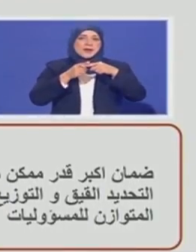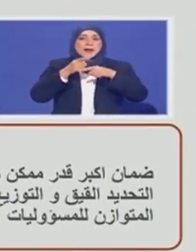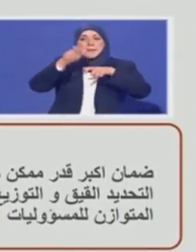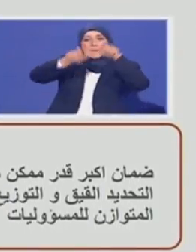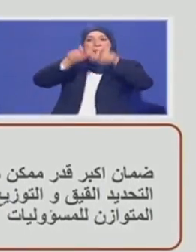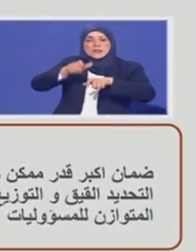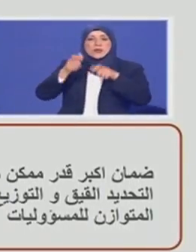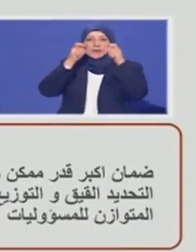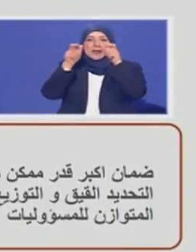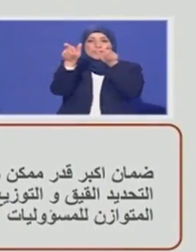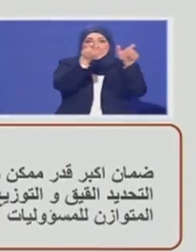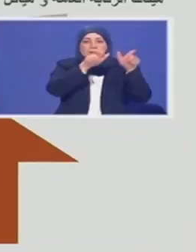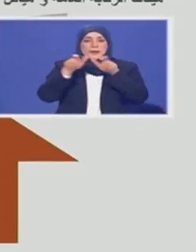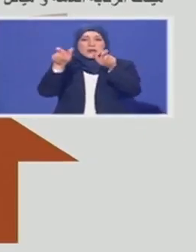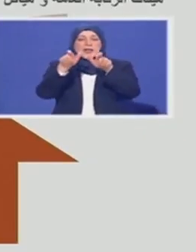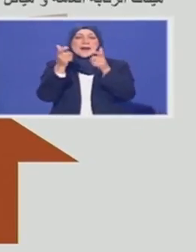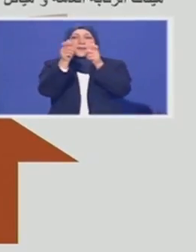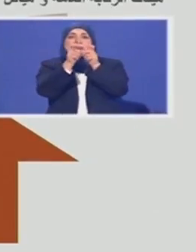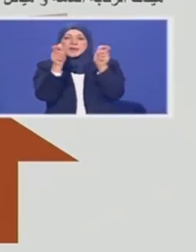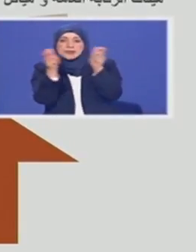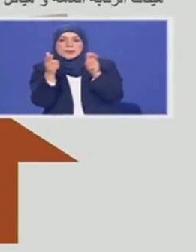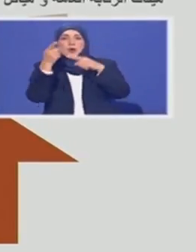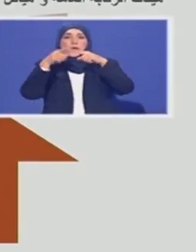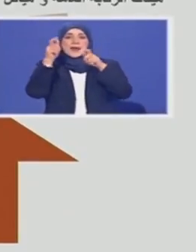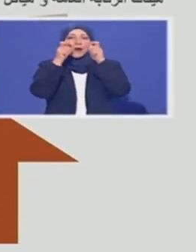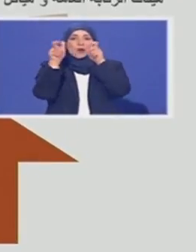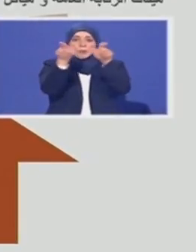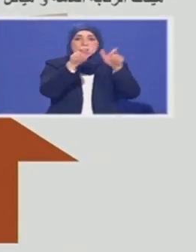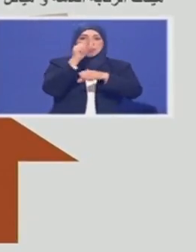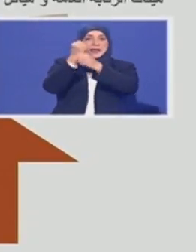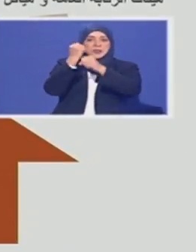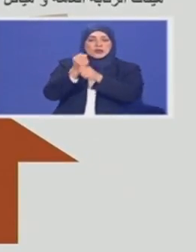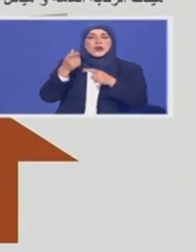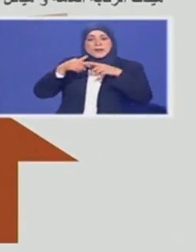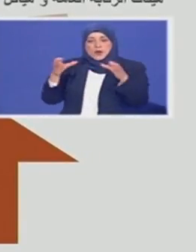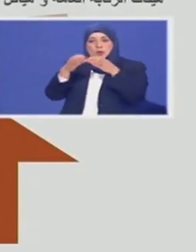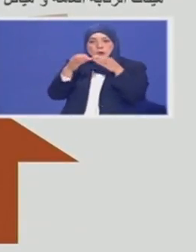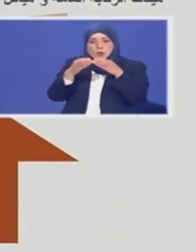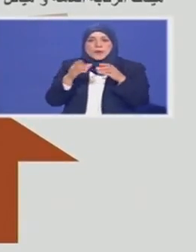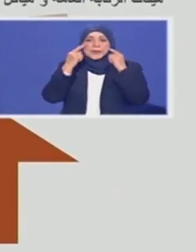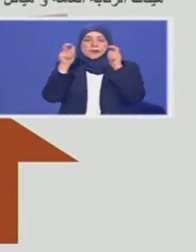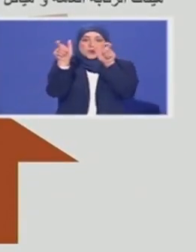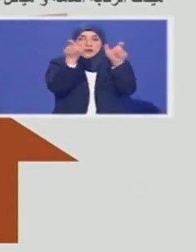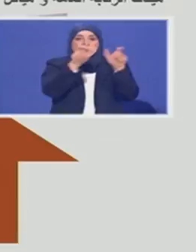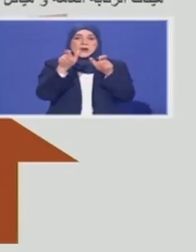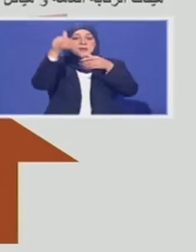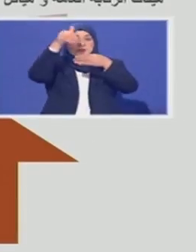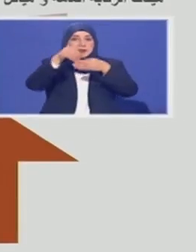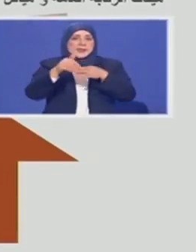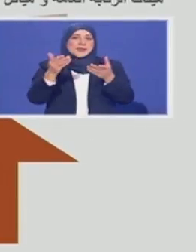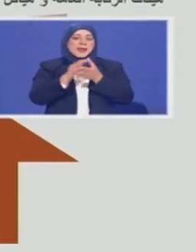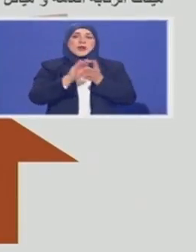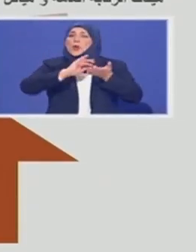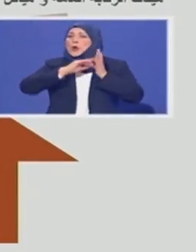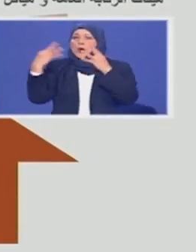الأعوان، التفقديات القطاعية، تفقديات الشغل، الهيئات الرقابة، هيئات الرقابة الداخلية، كلها